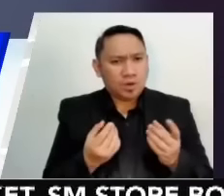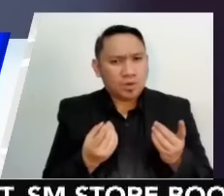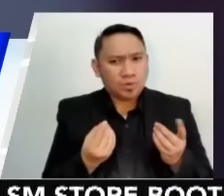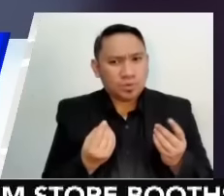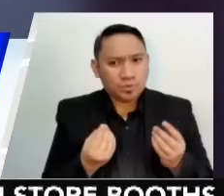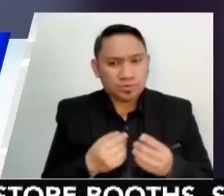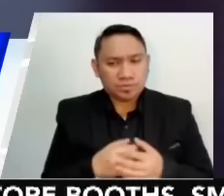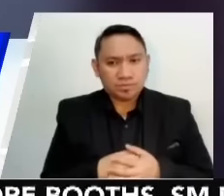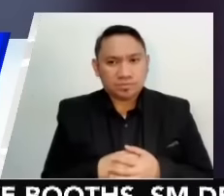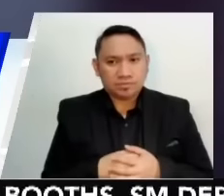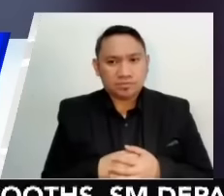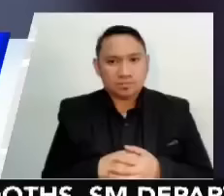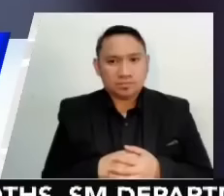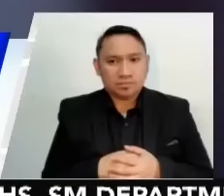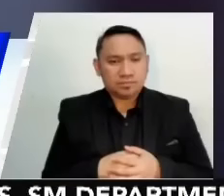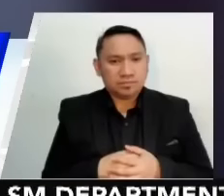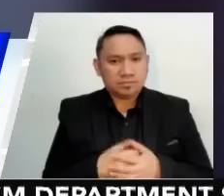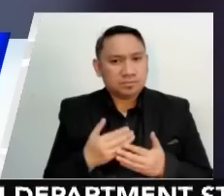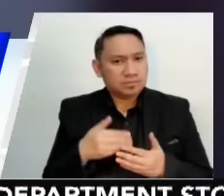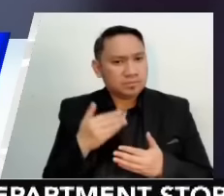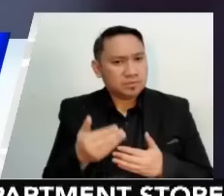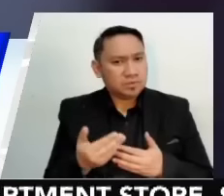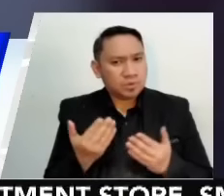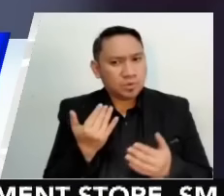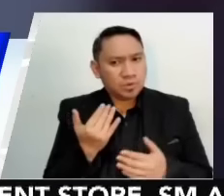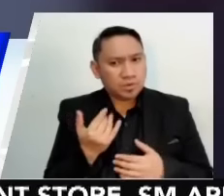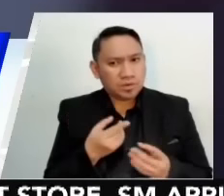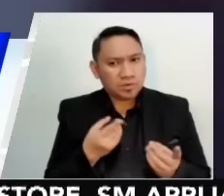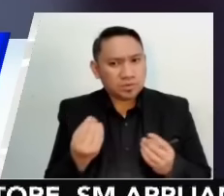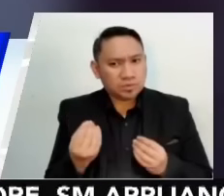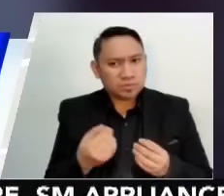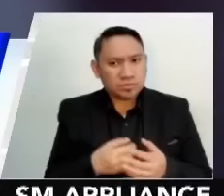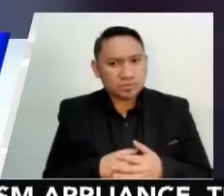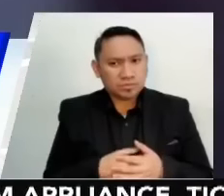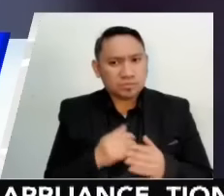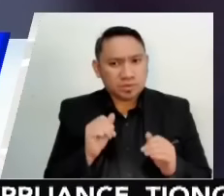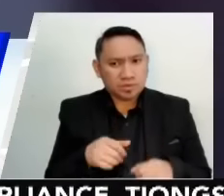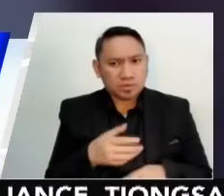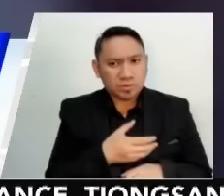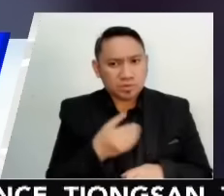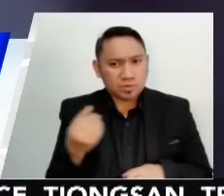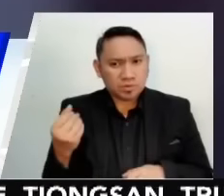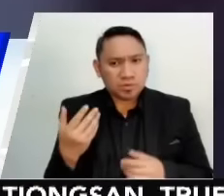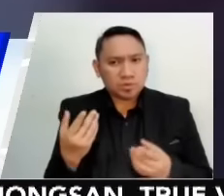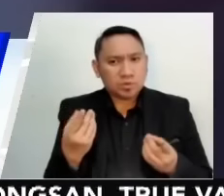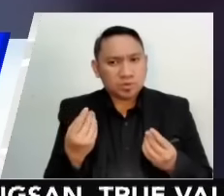sa'yo. Tapos, pwedeng makuha yung cellphone, pwedeng pinahan po namin. Nakamotor kayo?